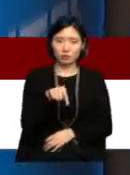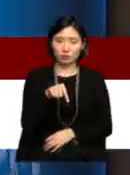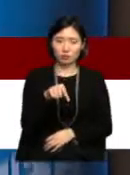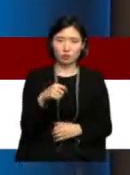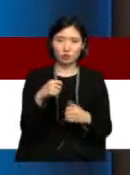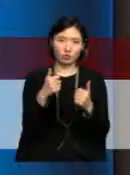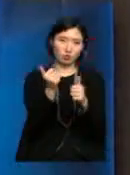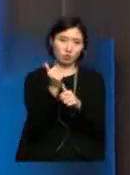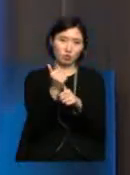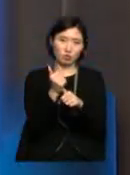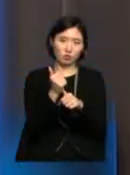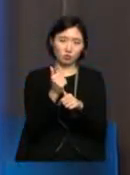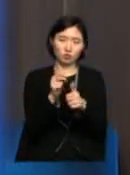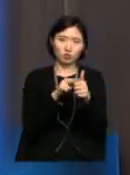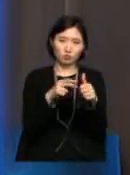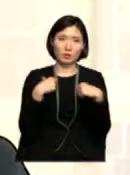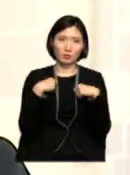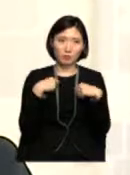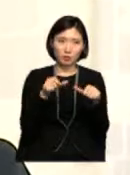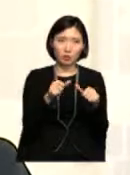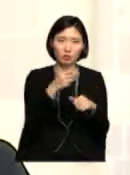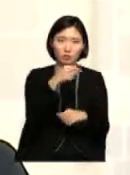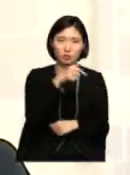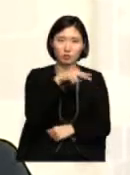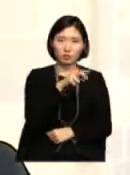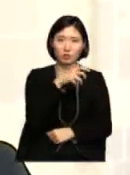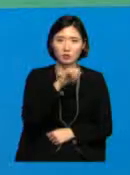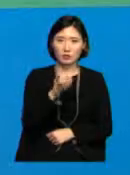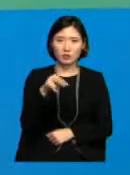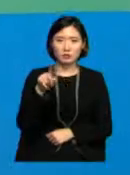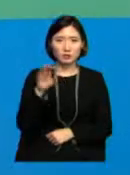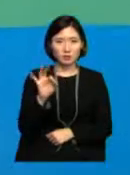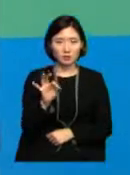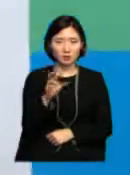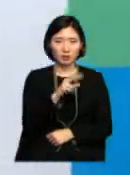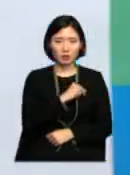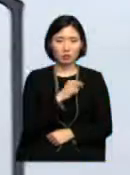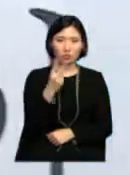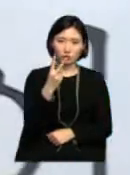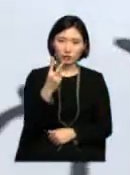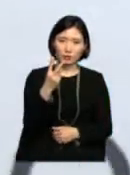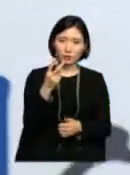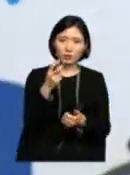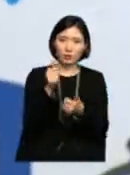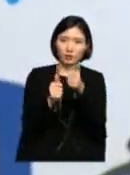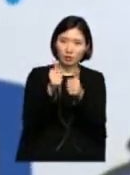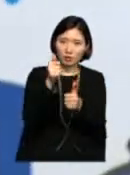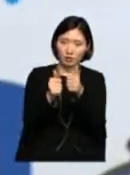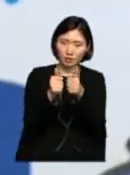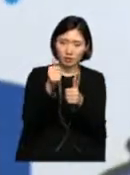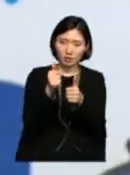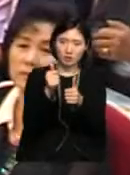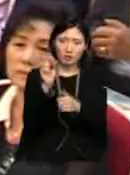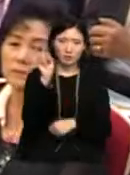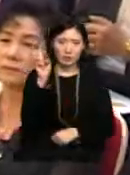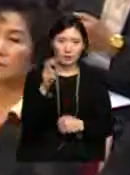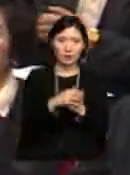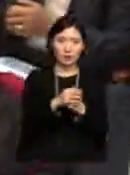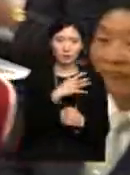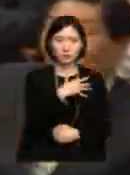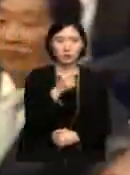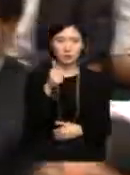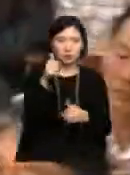포기했습니다. 이에 민주당에선 류경기 후보와 성백진 의원 간 2파전 양상으로 흐르고 있습니다. 그동안 유독